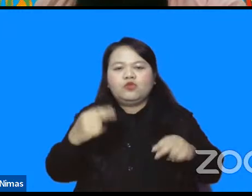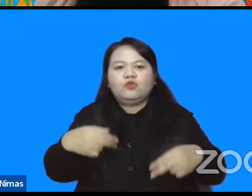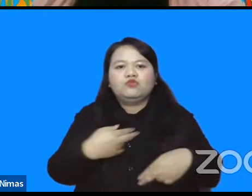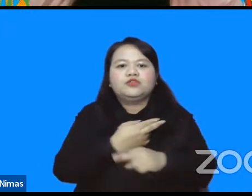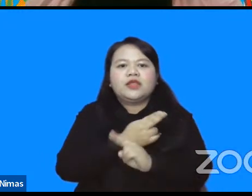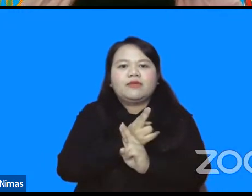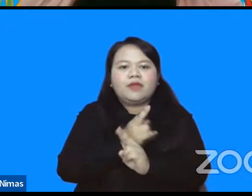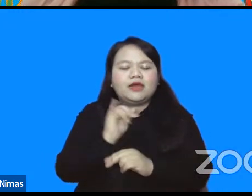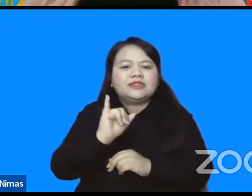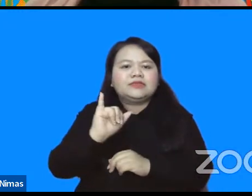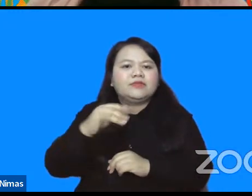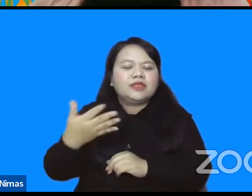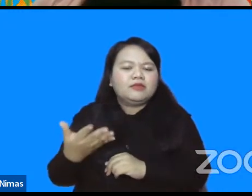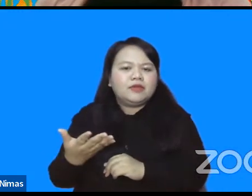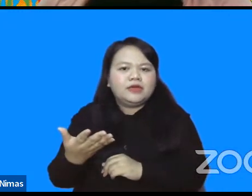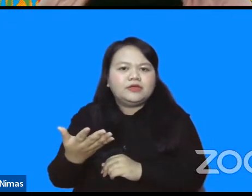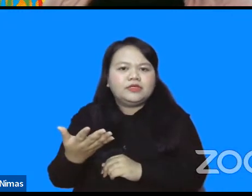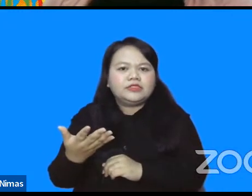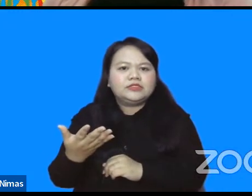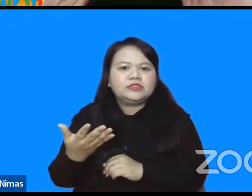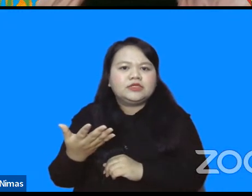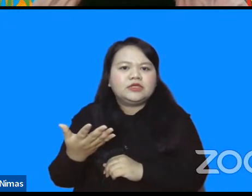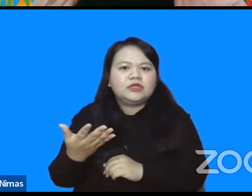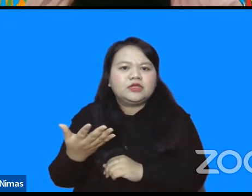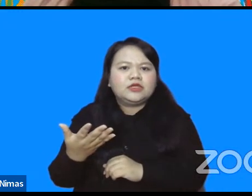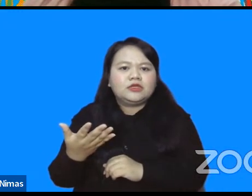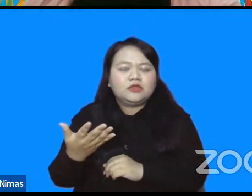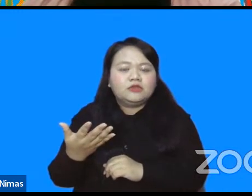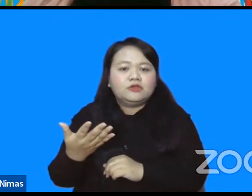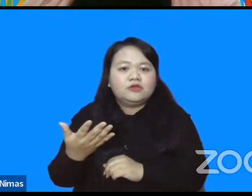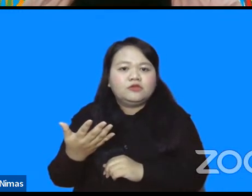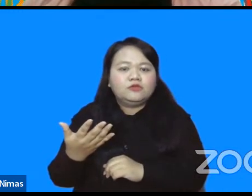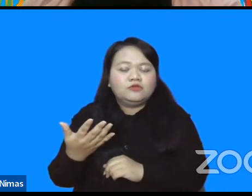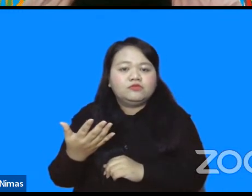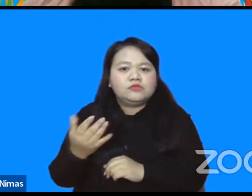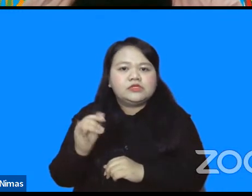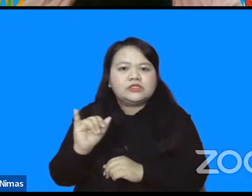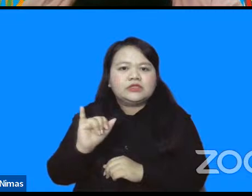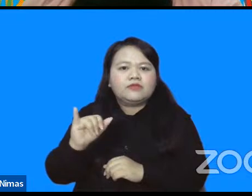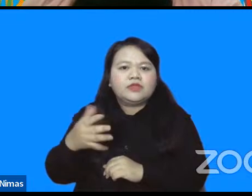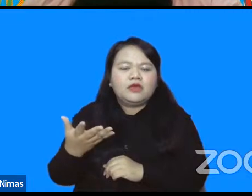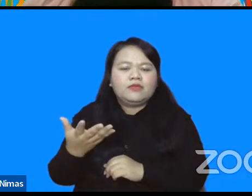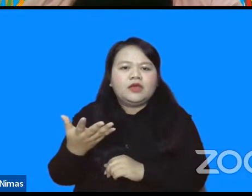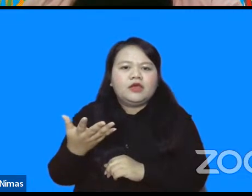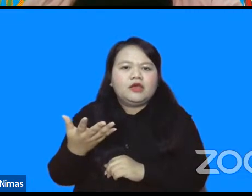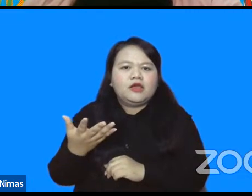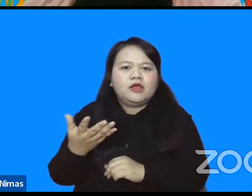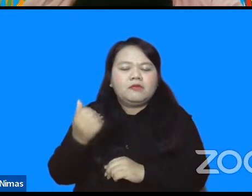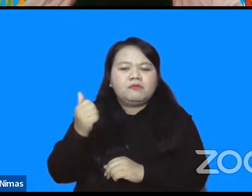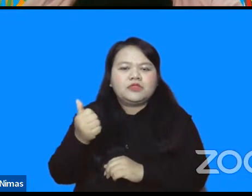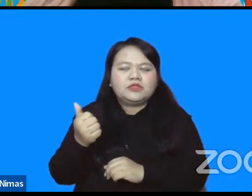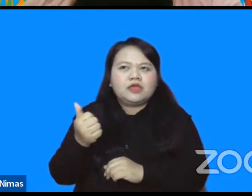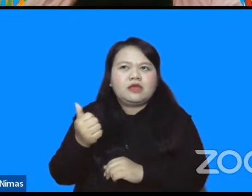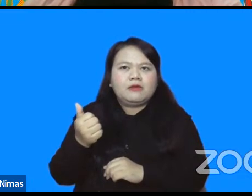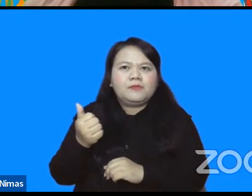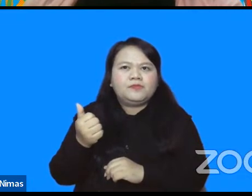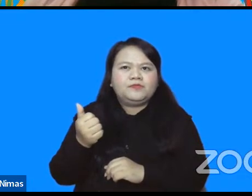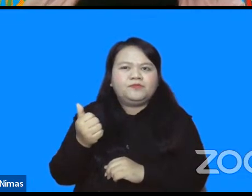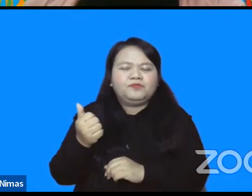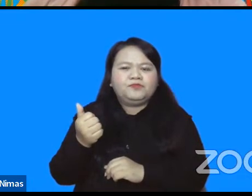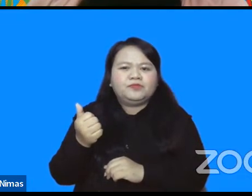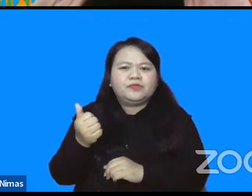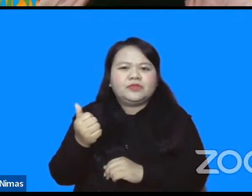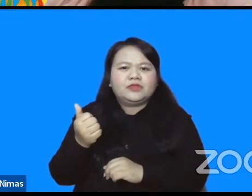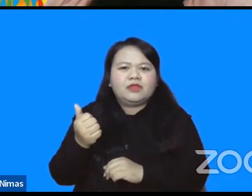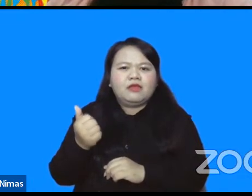kok sepertinya agak kita maksudnya orang dewasa gitu ya agak kayak mungkin boleh dibilang agak apa ya